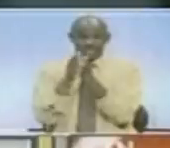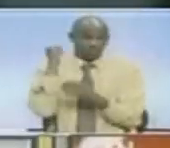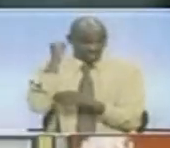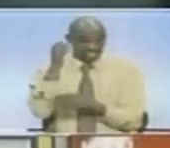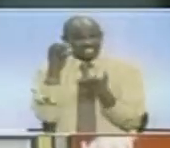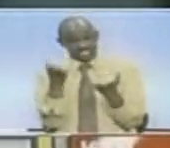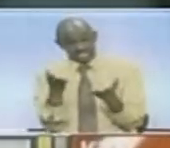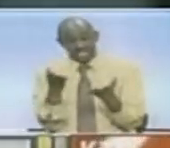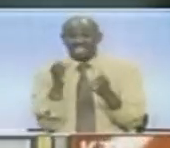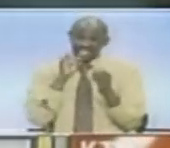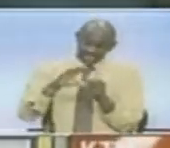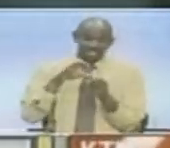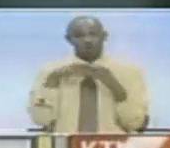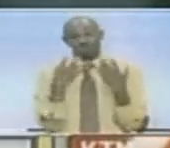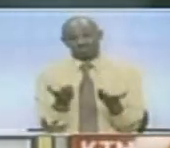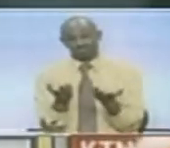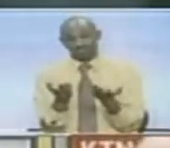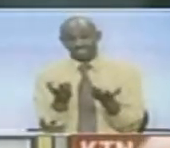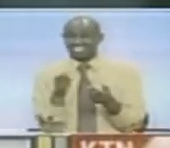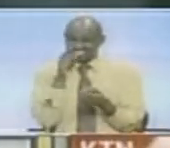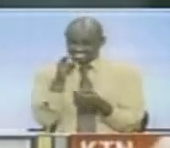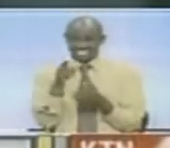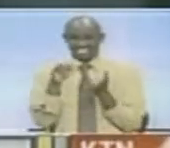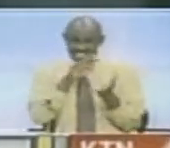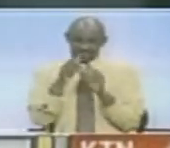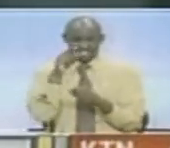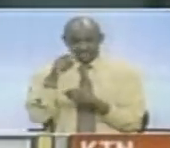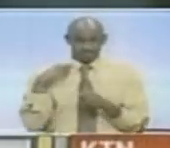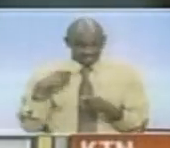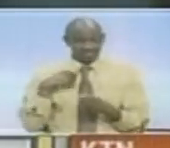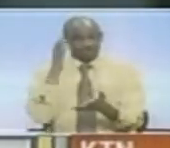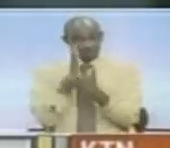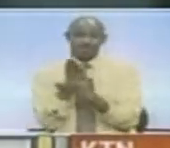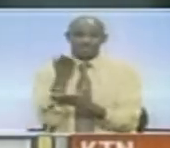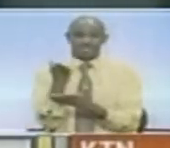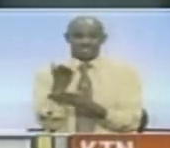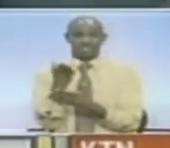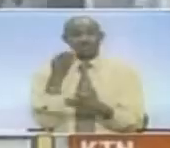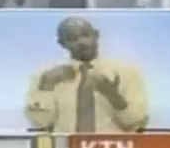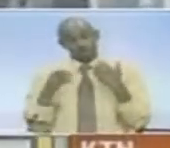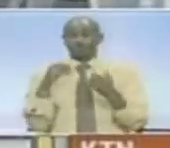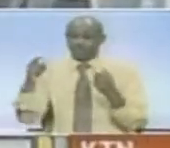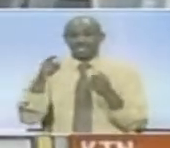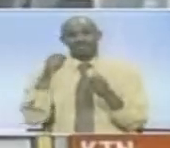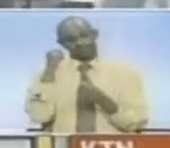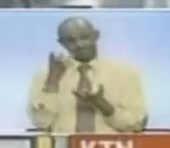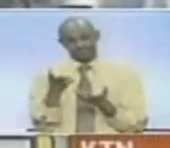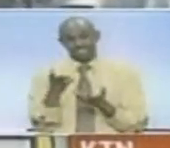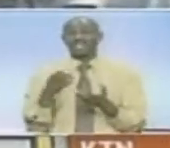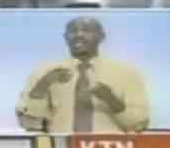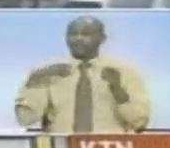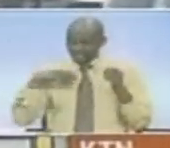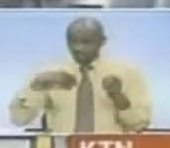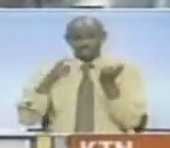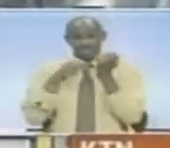not is something that is yet to be verified, but we don't rule it out. Waswahili